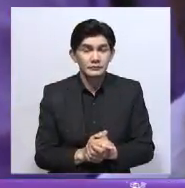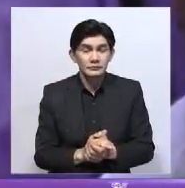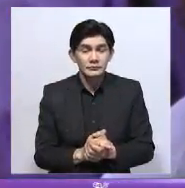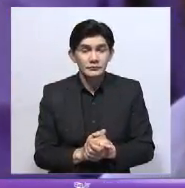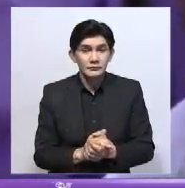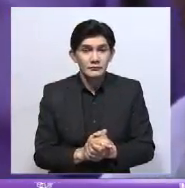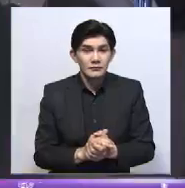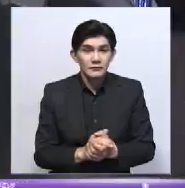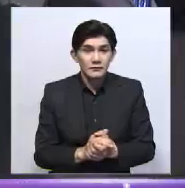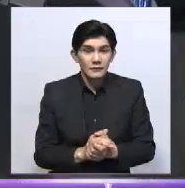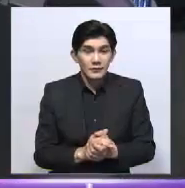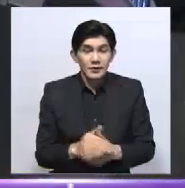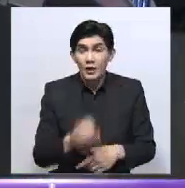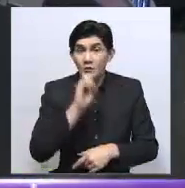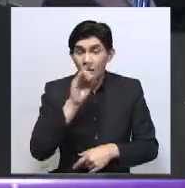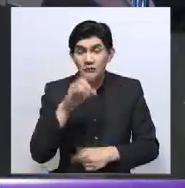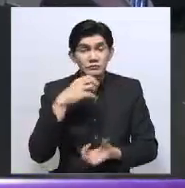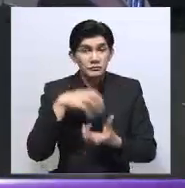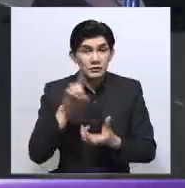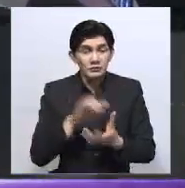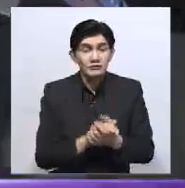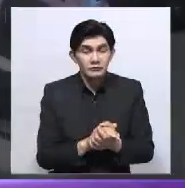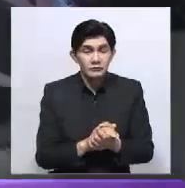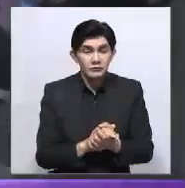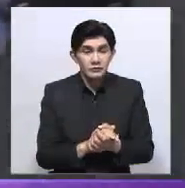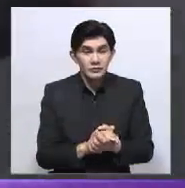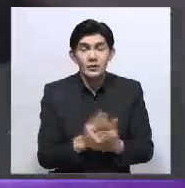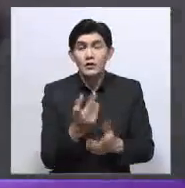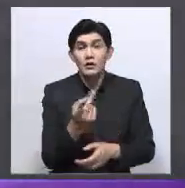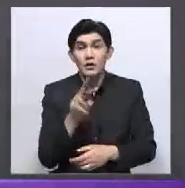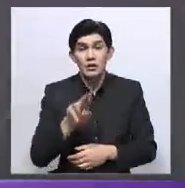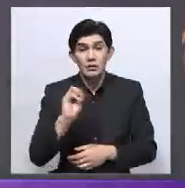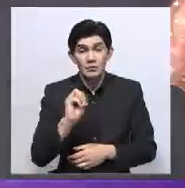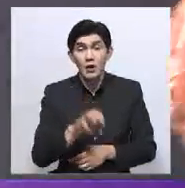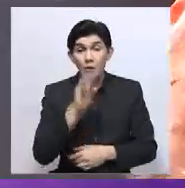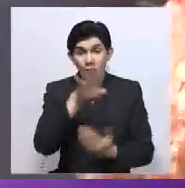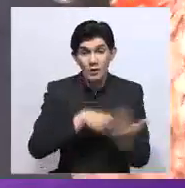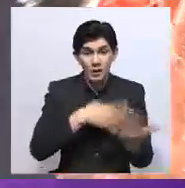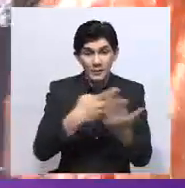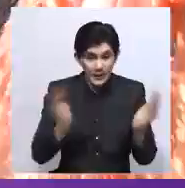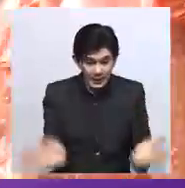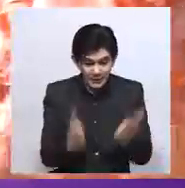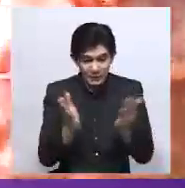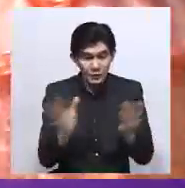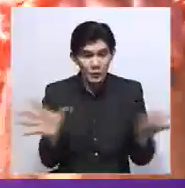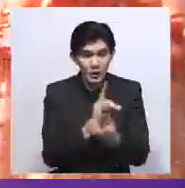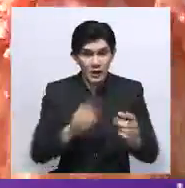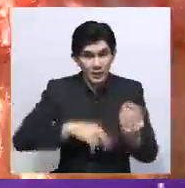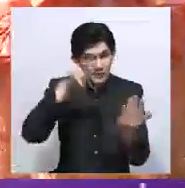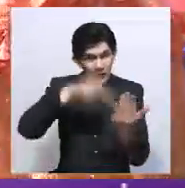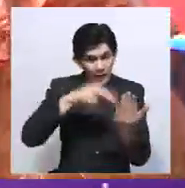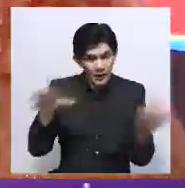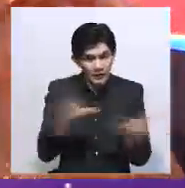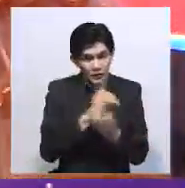นางชวีวันขออภัยค่ะนางชวีรัตน์กล่าวนะคะว่าหลังจากที่คณะรัฐมนตรีประกาศแผนส่งเสริมวัฒนธรรมการอ่าน